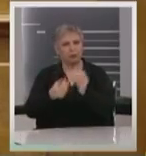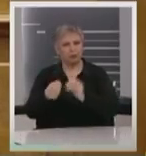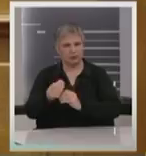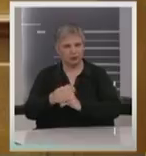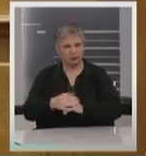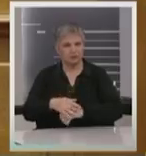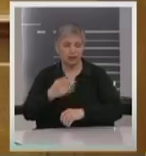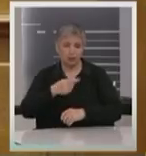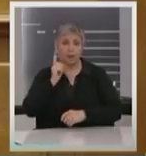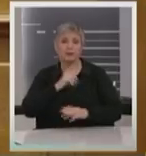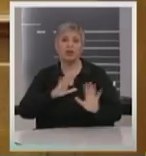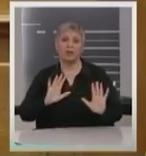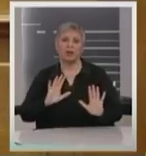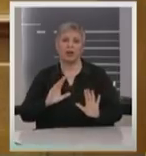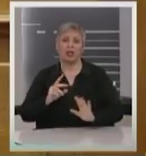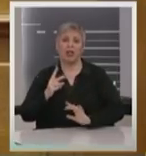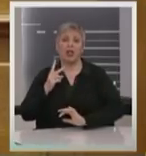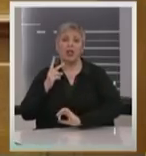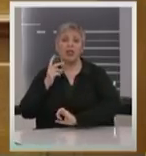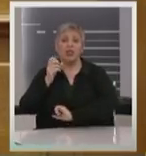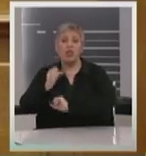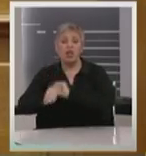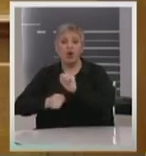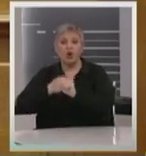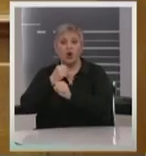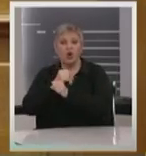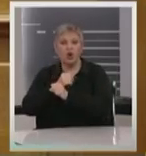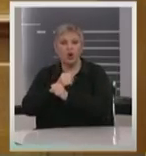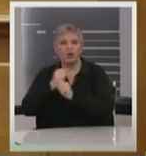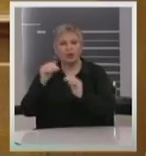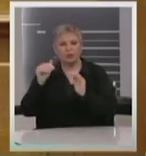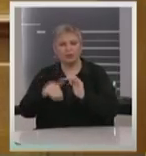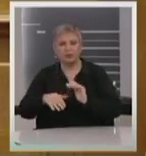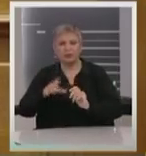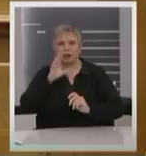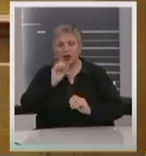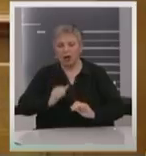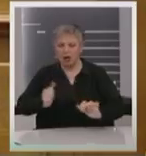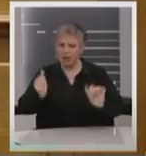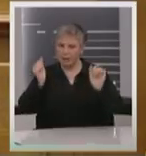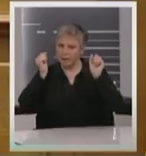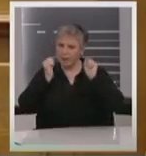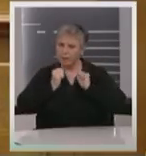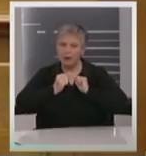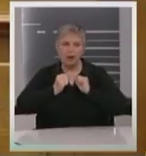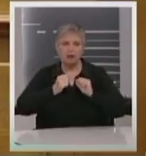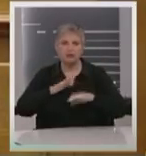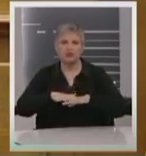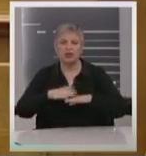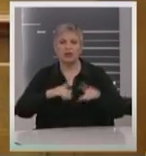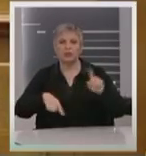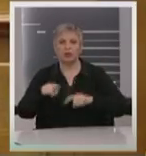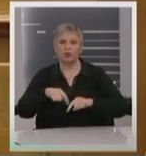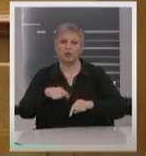από 2 χρόνια ύφεσης, που ήταν το αποτέλεσμα καταστροφικών επιλογών της σημερινής κυβέρνησης, η ελληνική